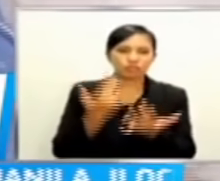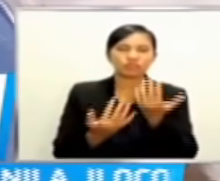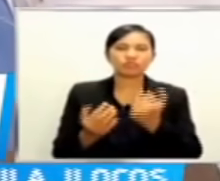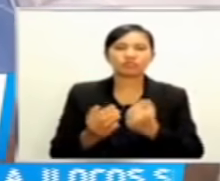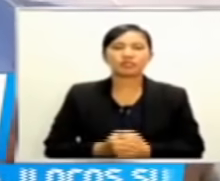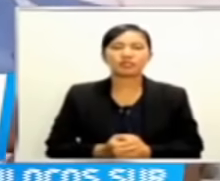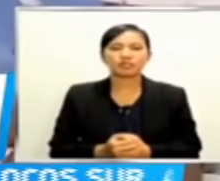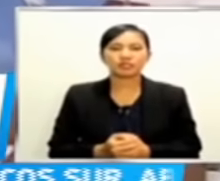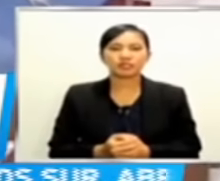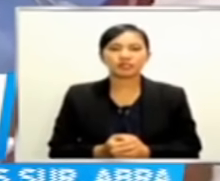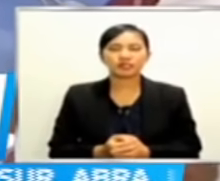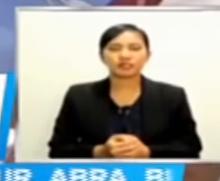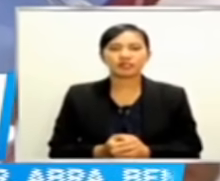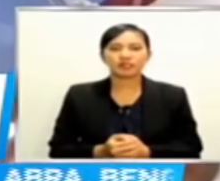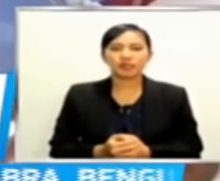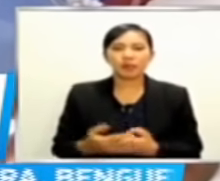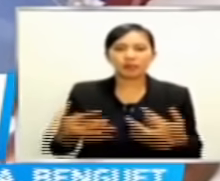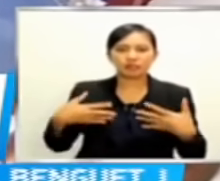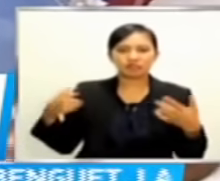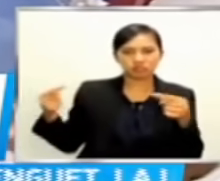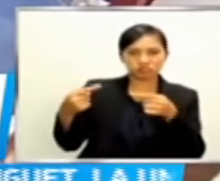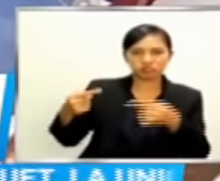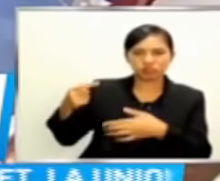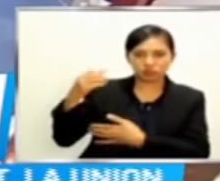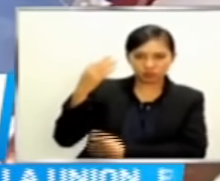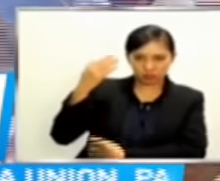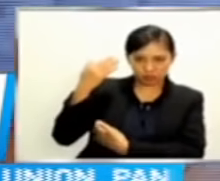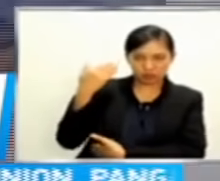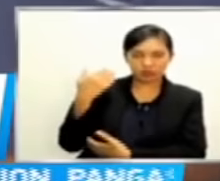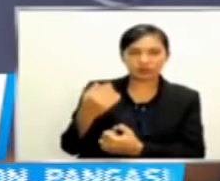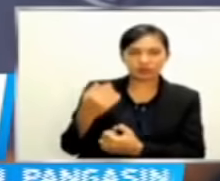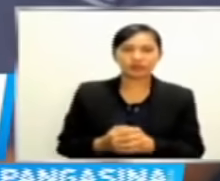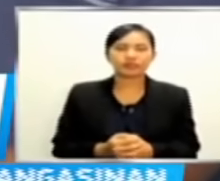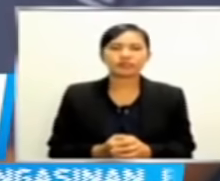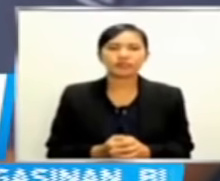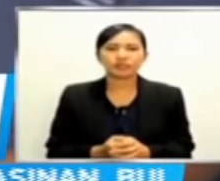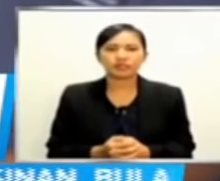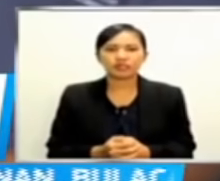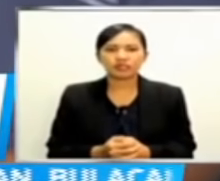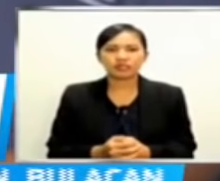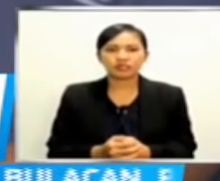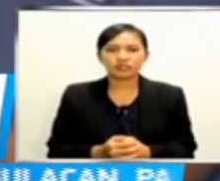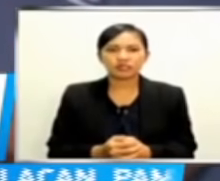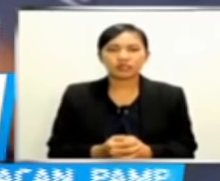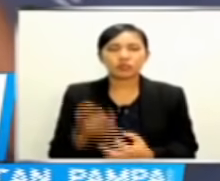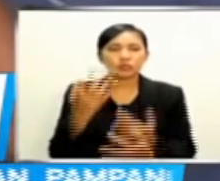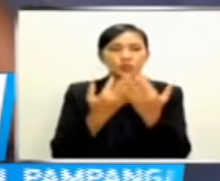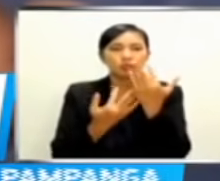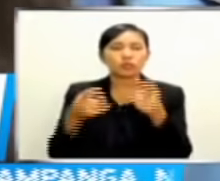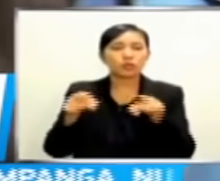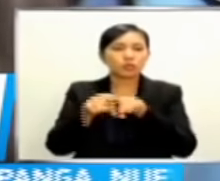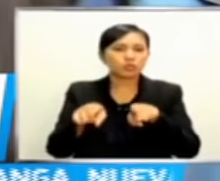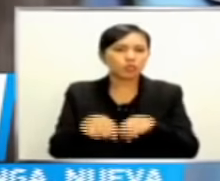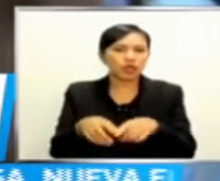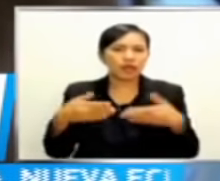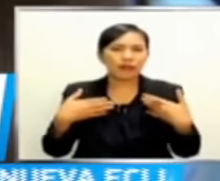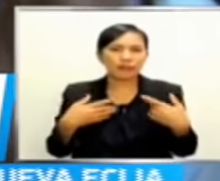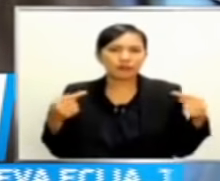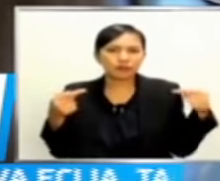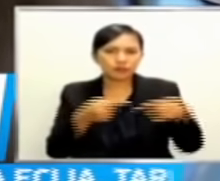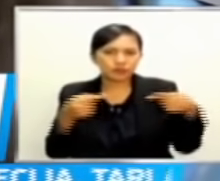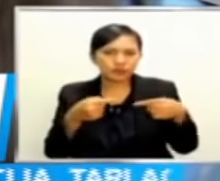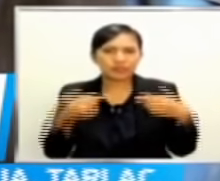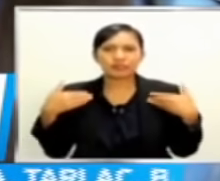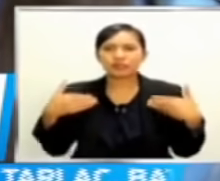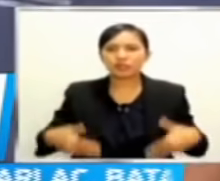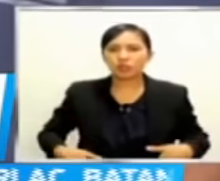kayo noon? Kasi iba na ang lipad niya. Sunog din at may mga sugat sa iba't ibang parte ng katawan si Private First